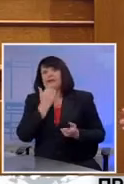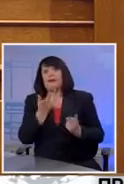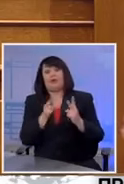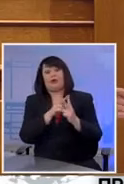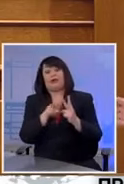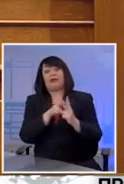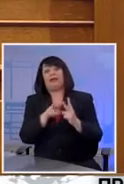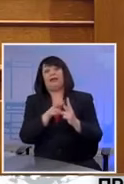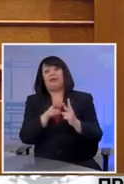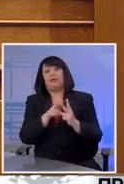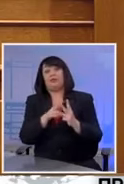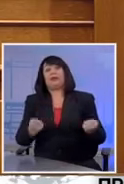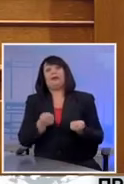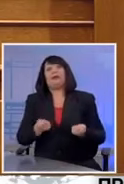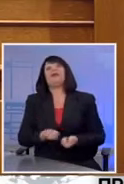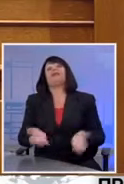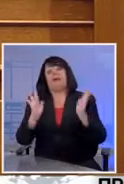ισχύουν και τα δύο.